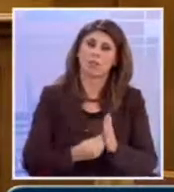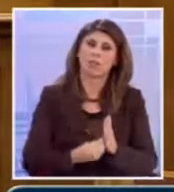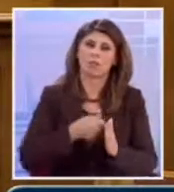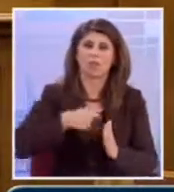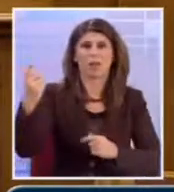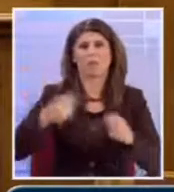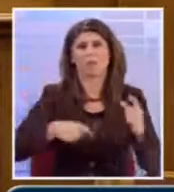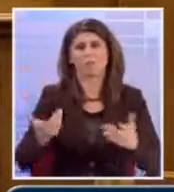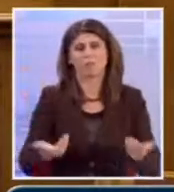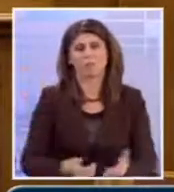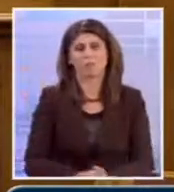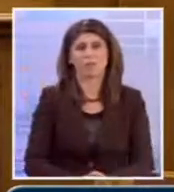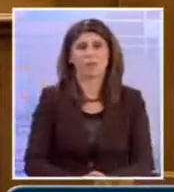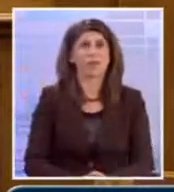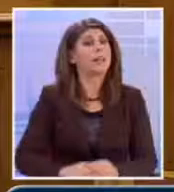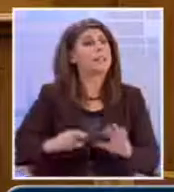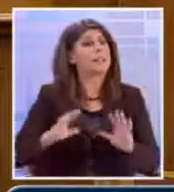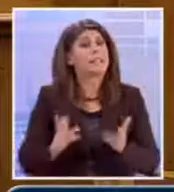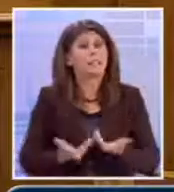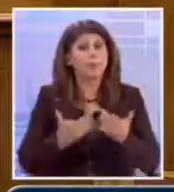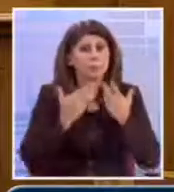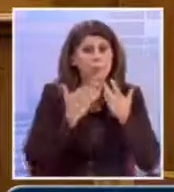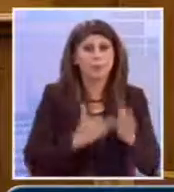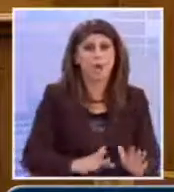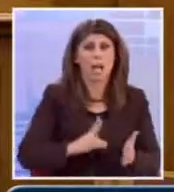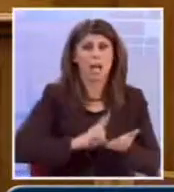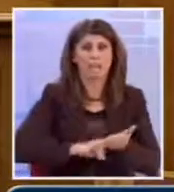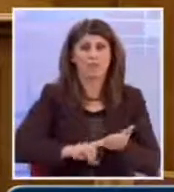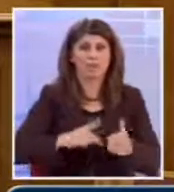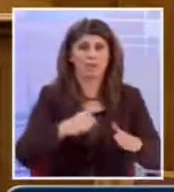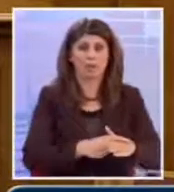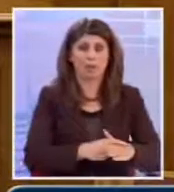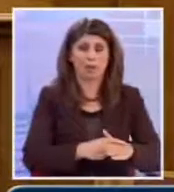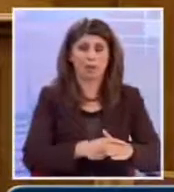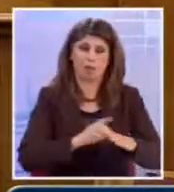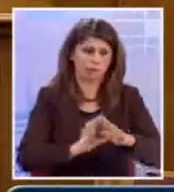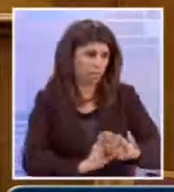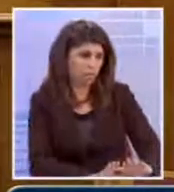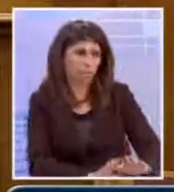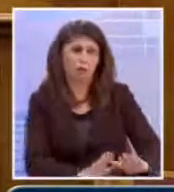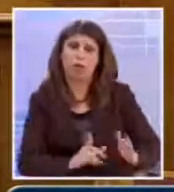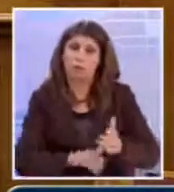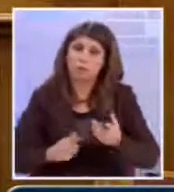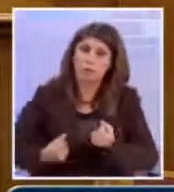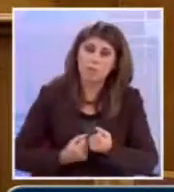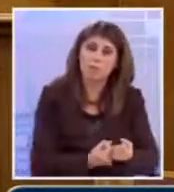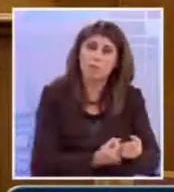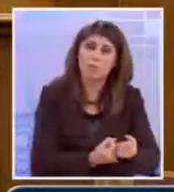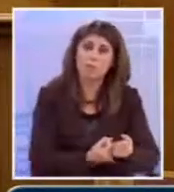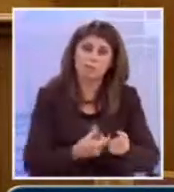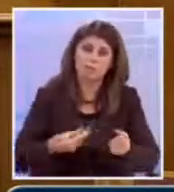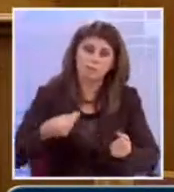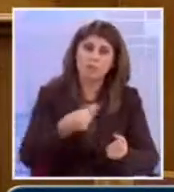σπατάλες. Γιατί εγκαταλείπονται τα ασφαλιστικά ταμεία αντί να ενισχυθούν μέσα από την διάθεση